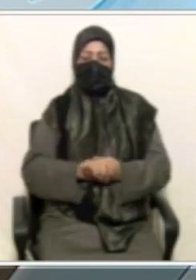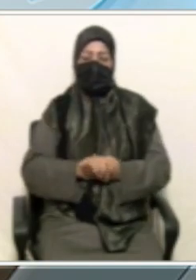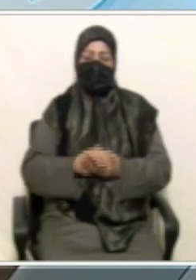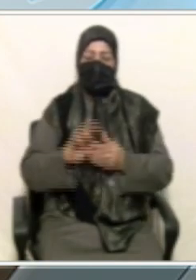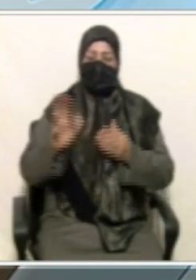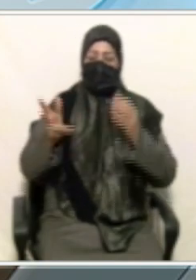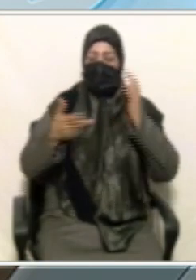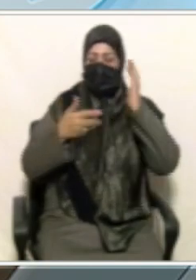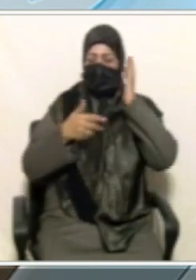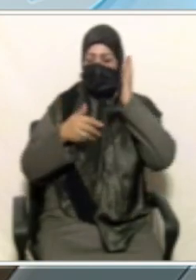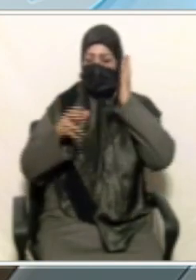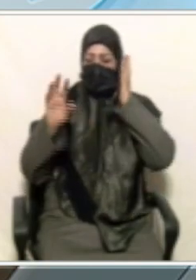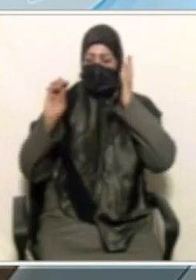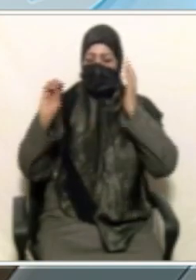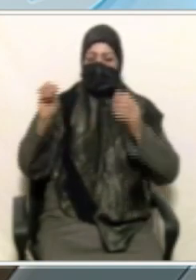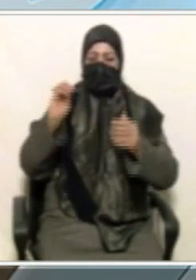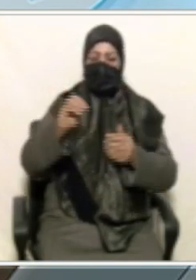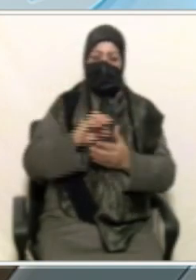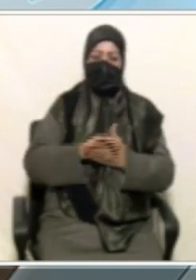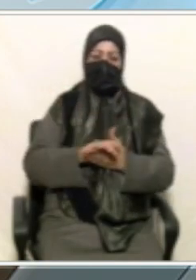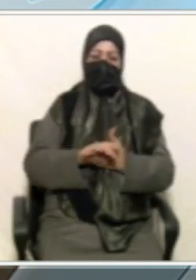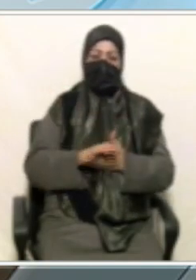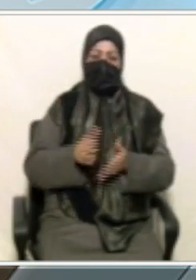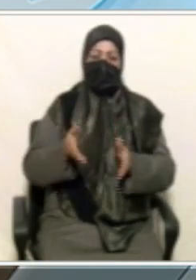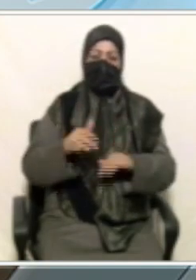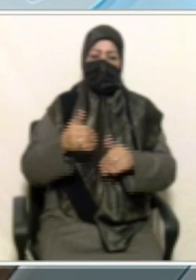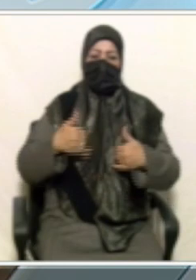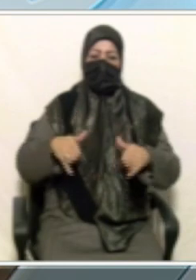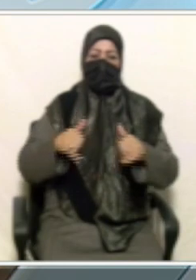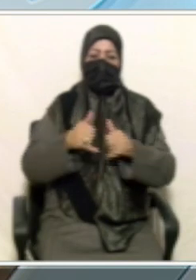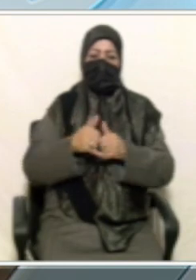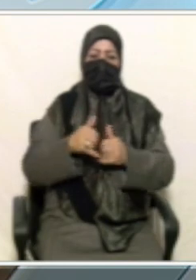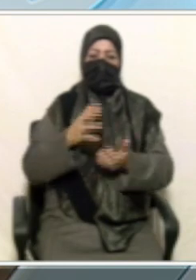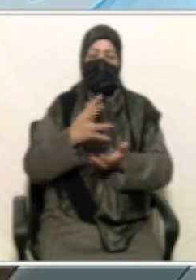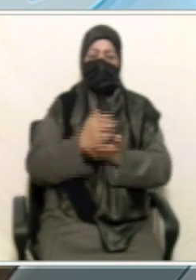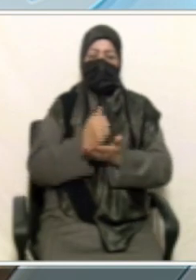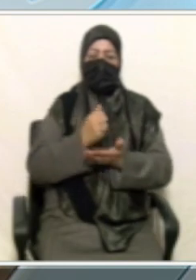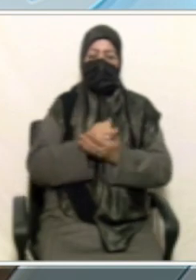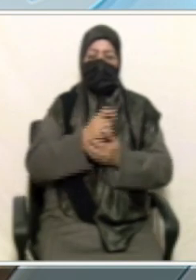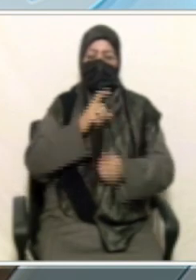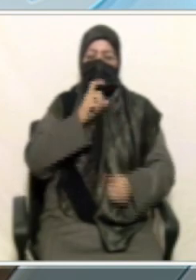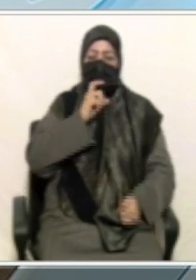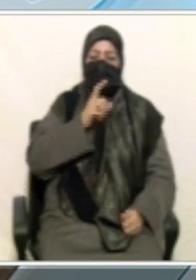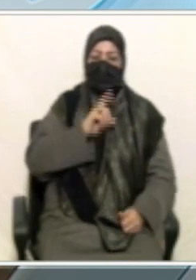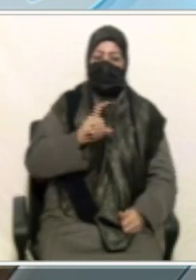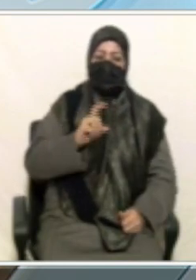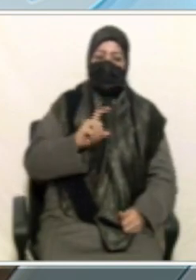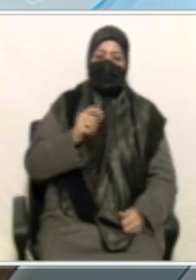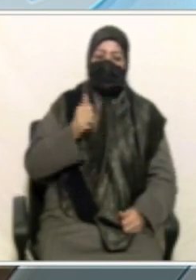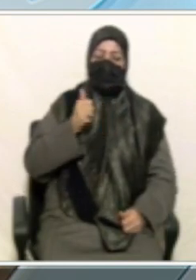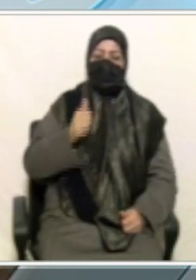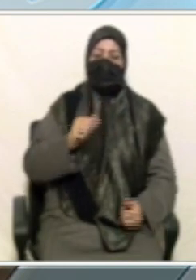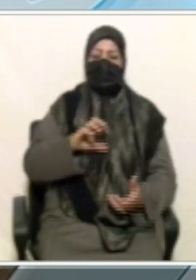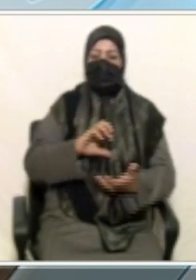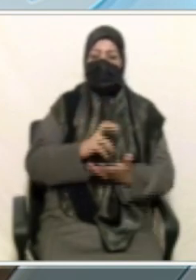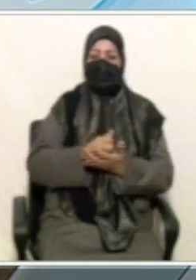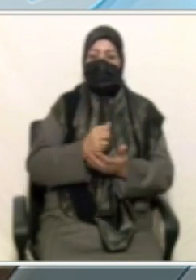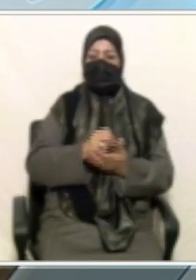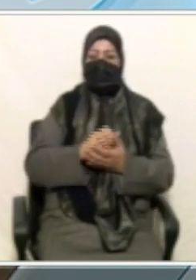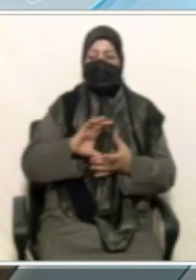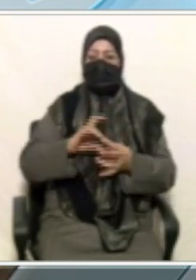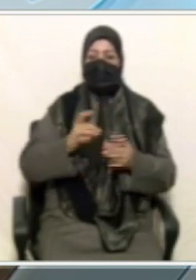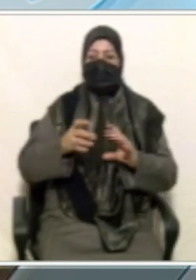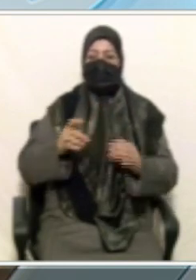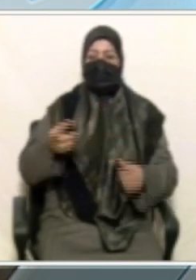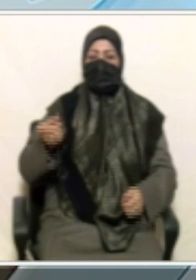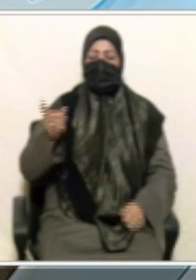اللجنة بتاع الجمعية أن الجمعية فيها عجز. قالوا لي لا توقع فيها وكذا، واحد مش عارف شنو، وإحنا عندنا مشاكل مش عارف